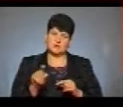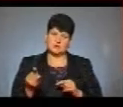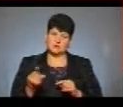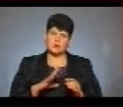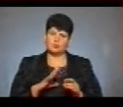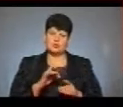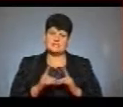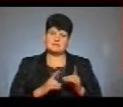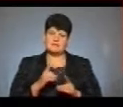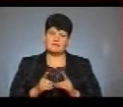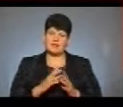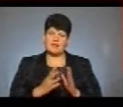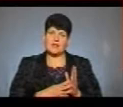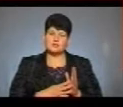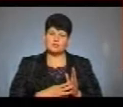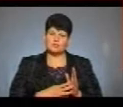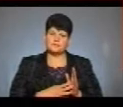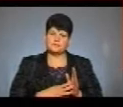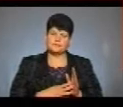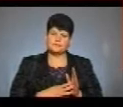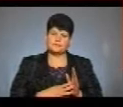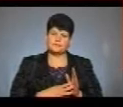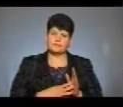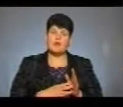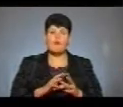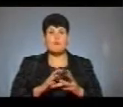зміни в 2019-му в цьому році? Ну, в принципі,